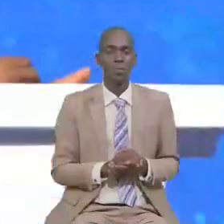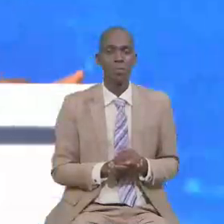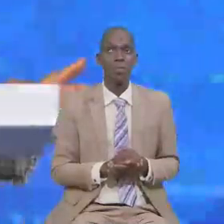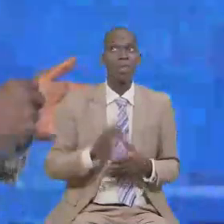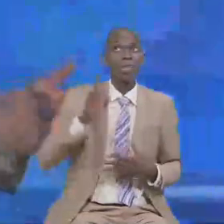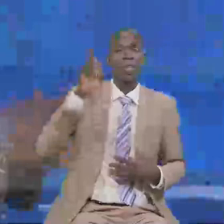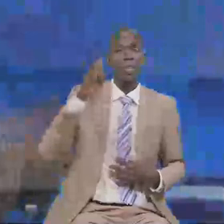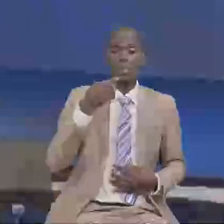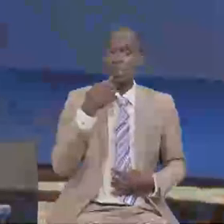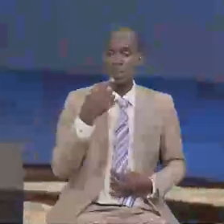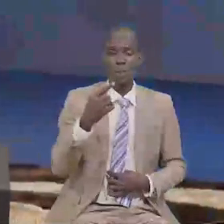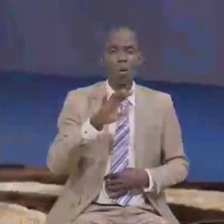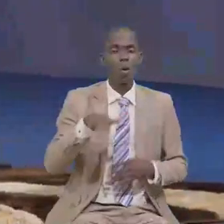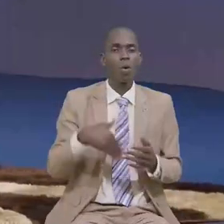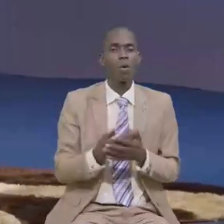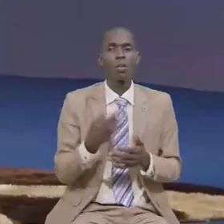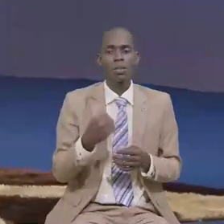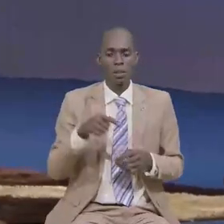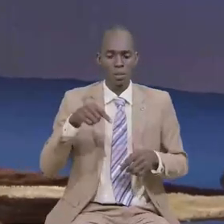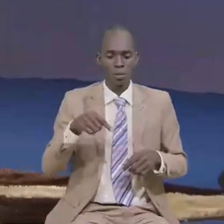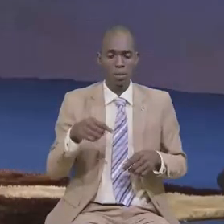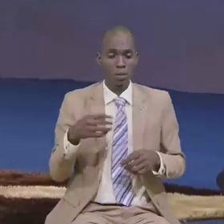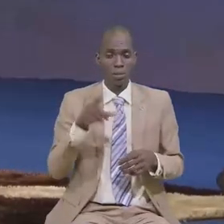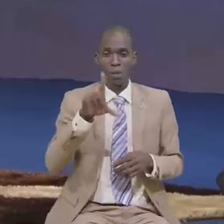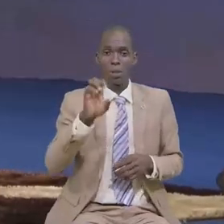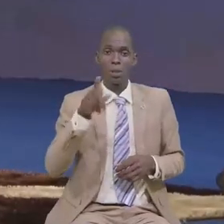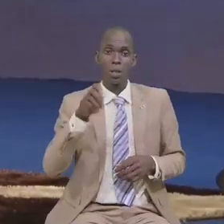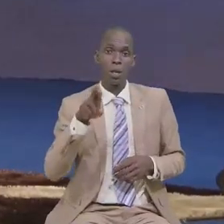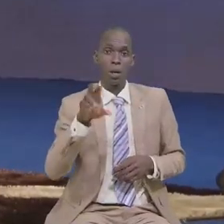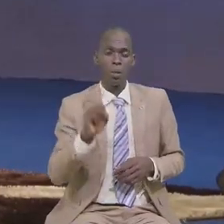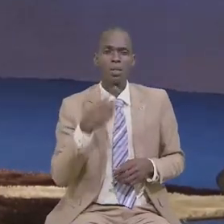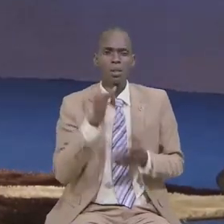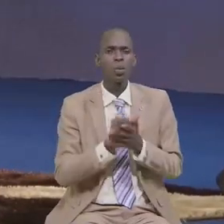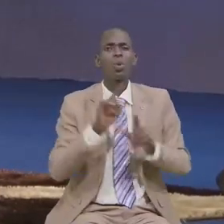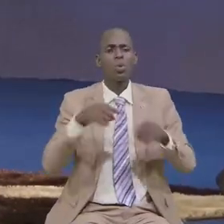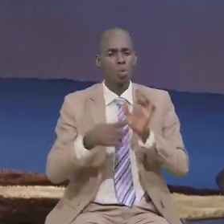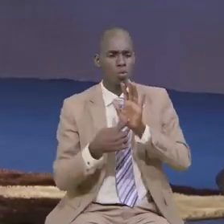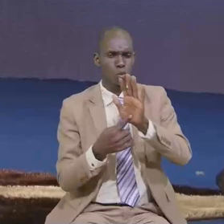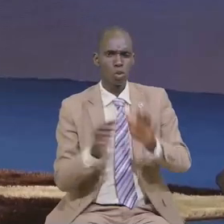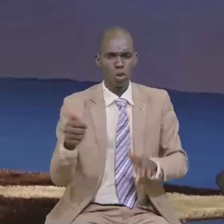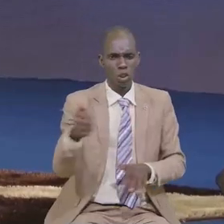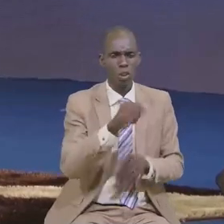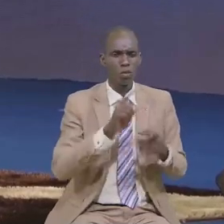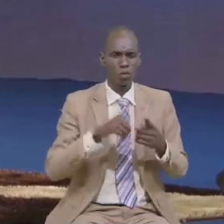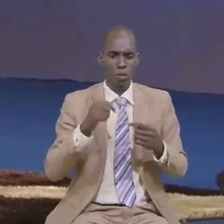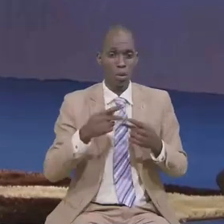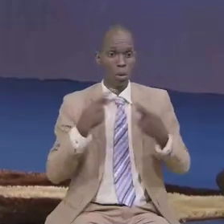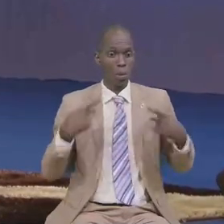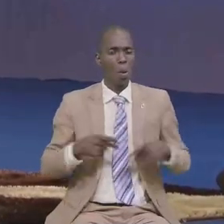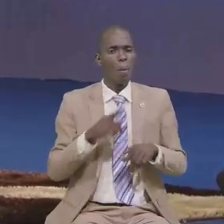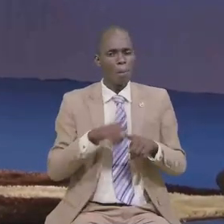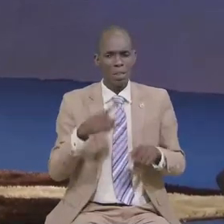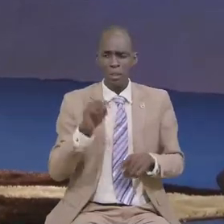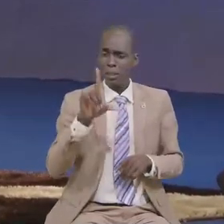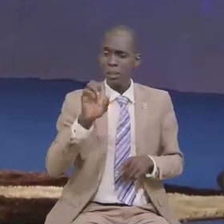Il dit à ces lépreux que va vous montrer au sacrificateur. Mais la lèpre